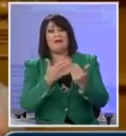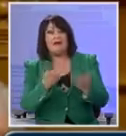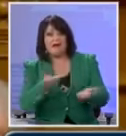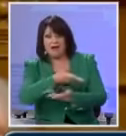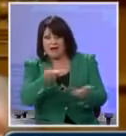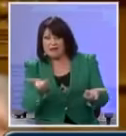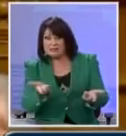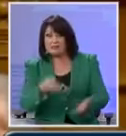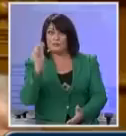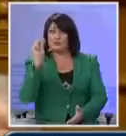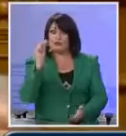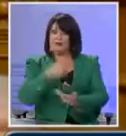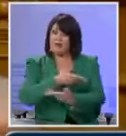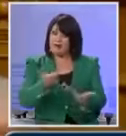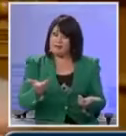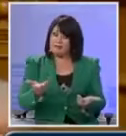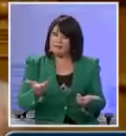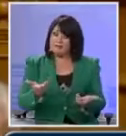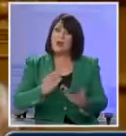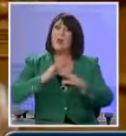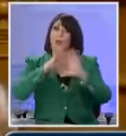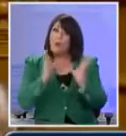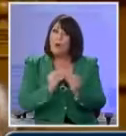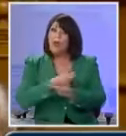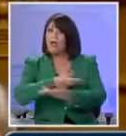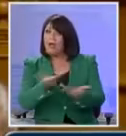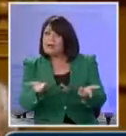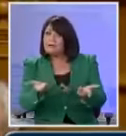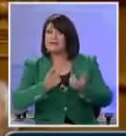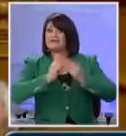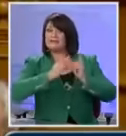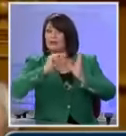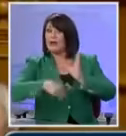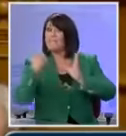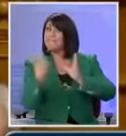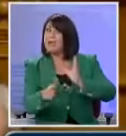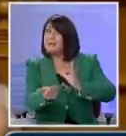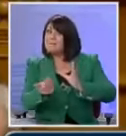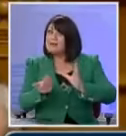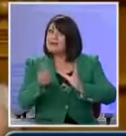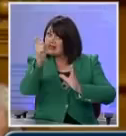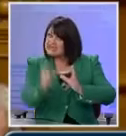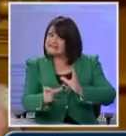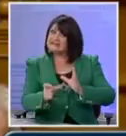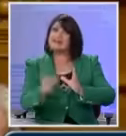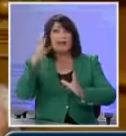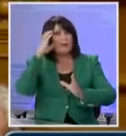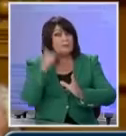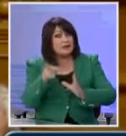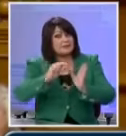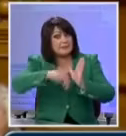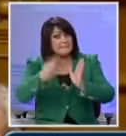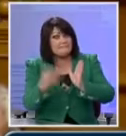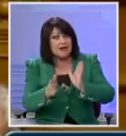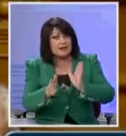όλες τις δεσμεύσεις ανοιχτές με όλα τα μέτωπα ανοιχτά με τη συμφωνία ψηφισμένη και από σας σας το θυμίζω και με